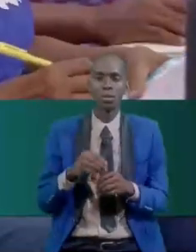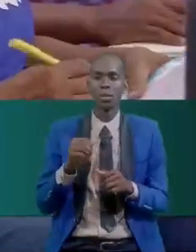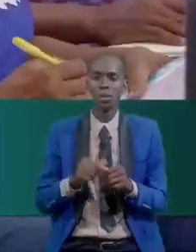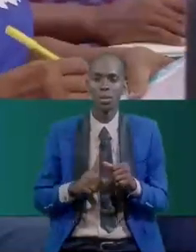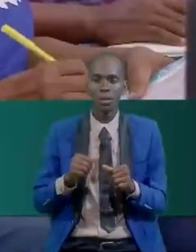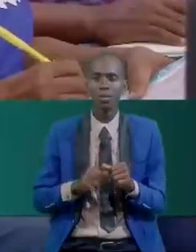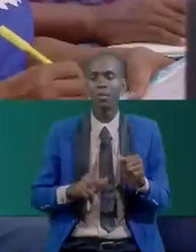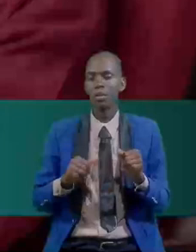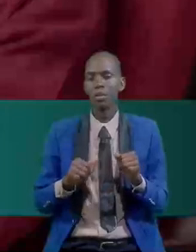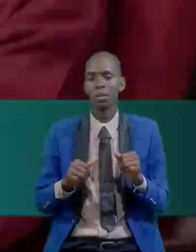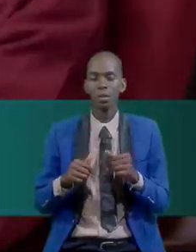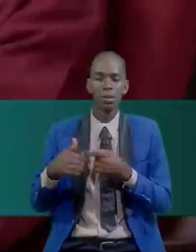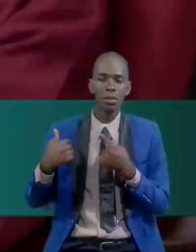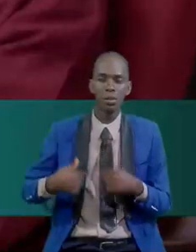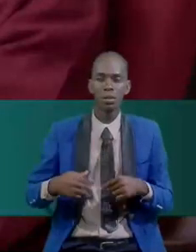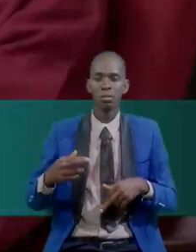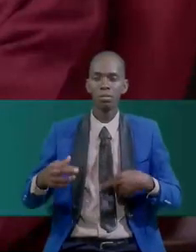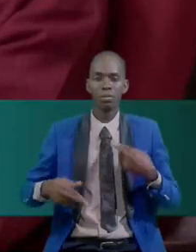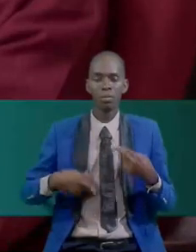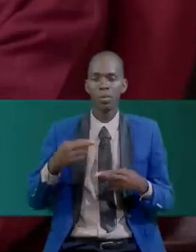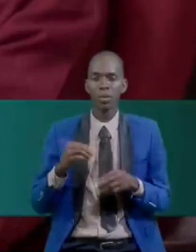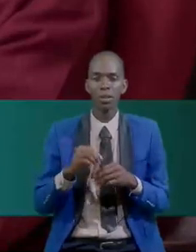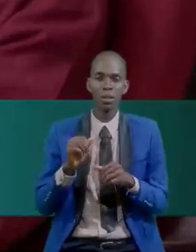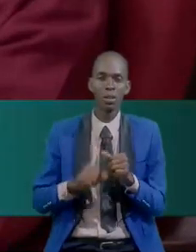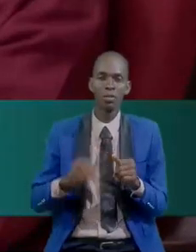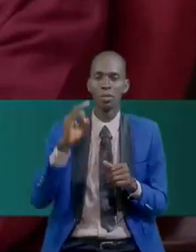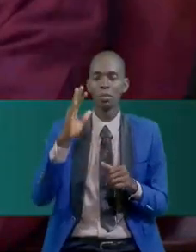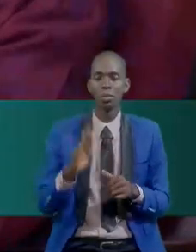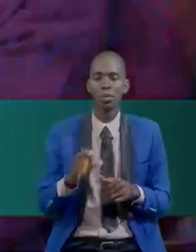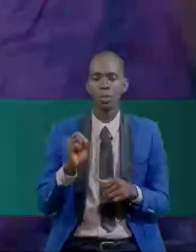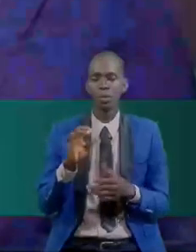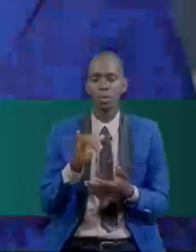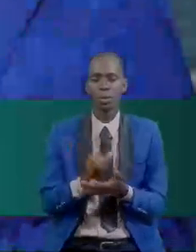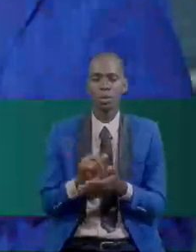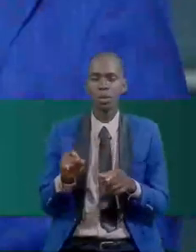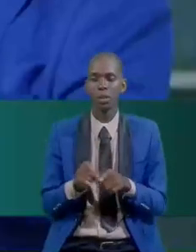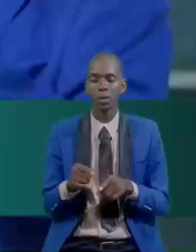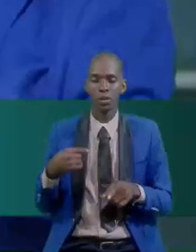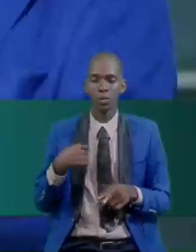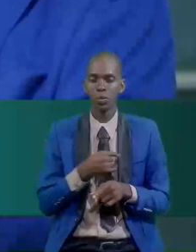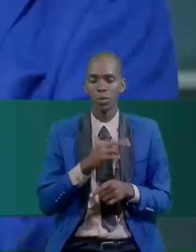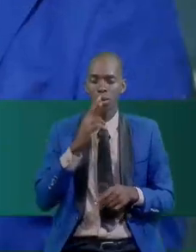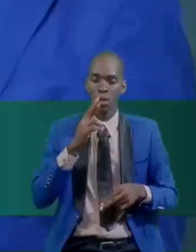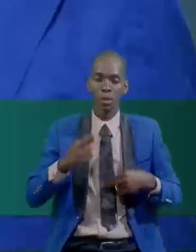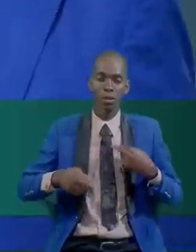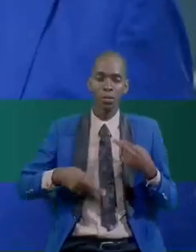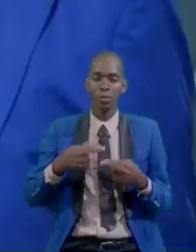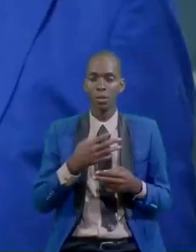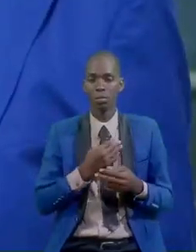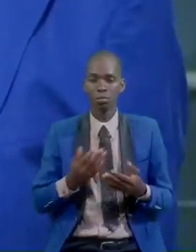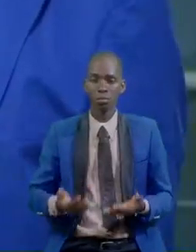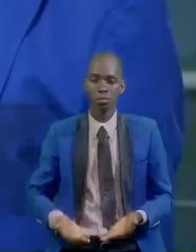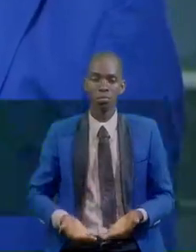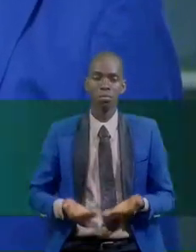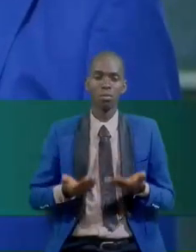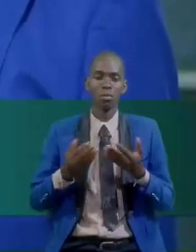dans chaque cœur, réveil dans chaque ministre. Afin que comme nous sommes réveillés et que nous sommes ressuscités